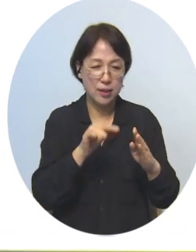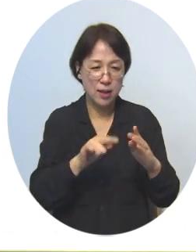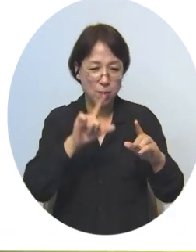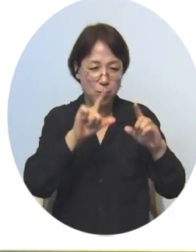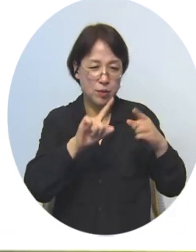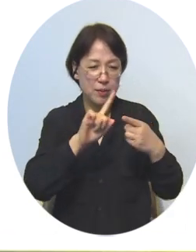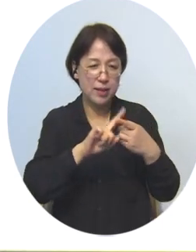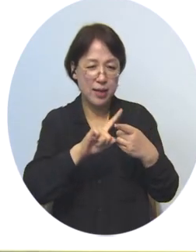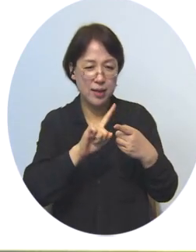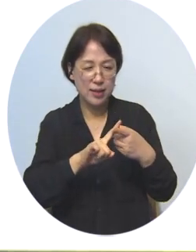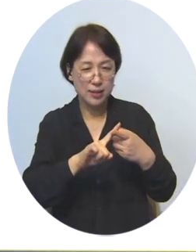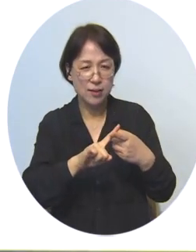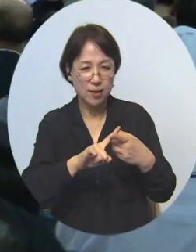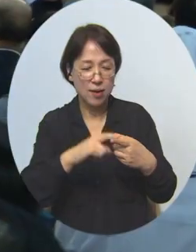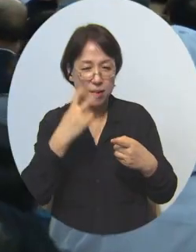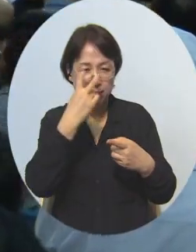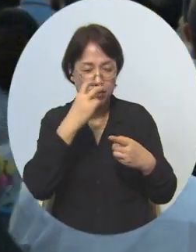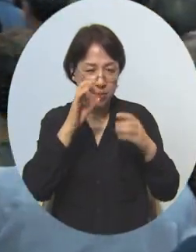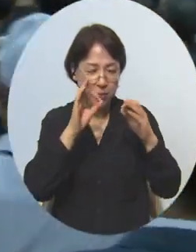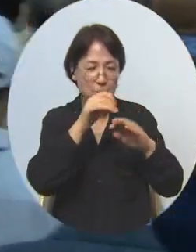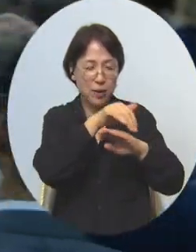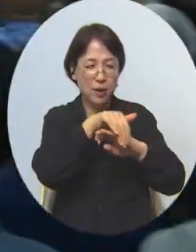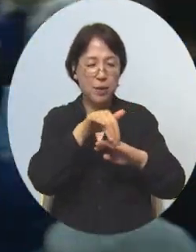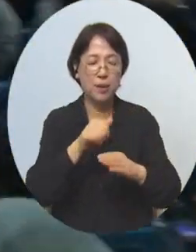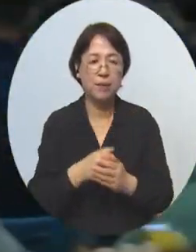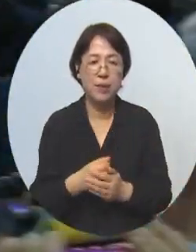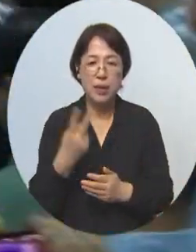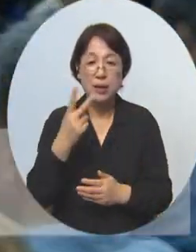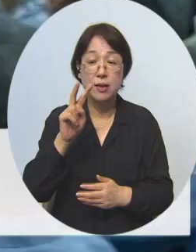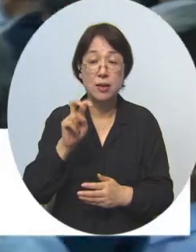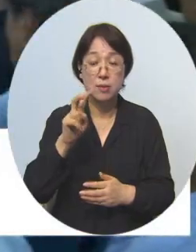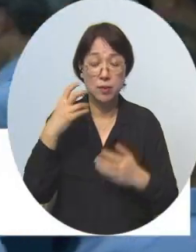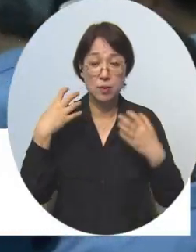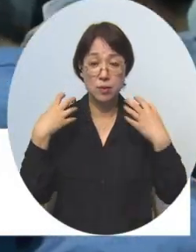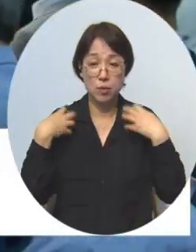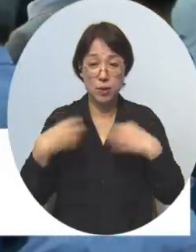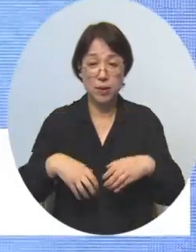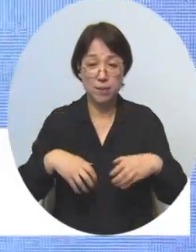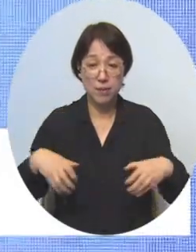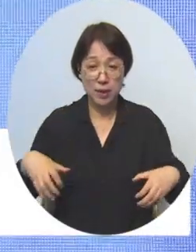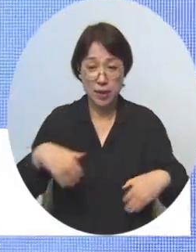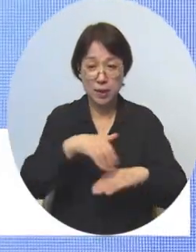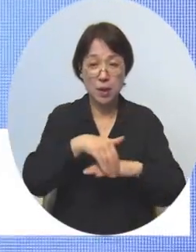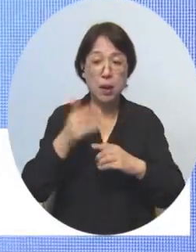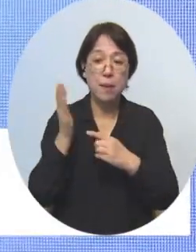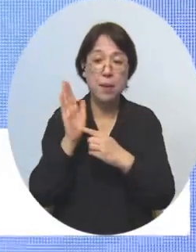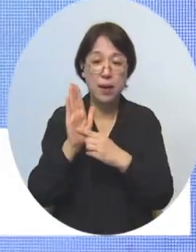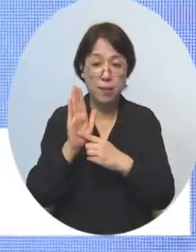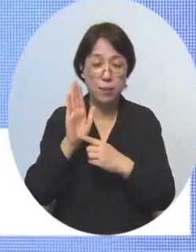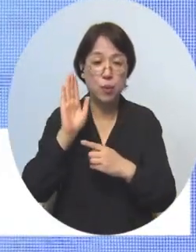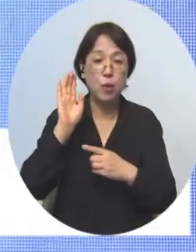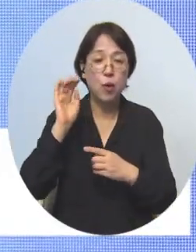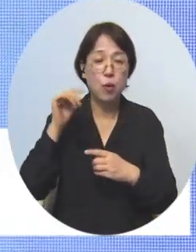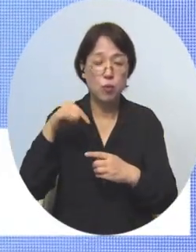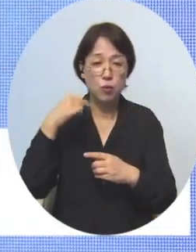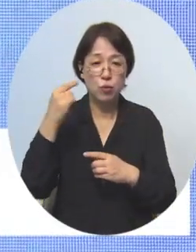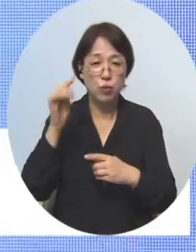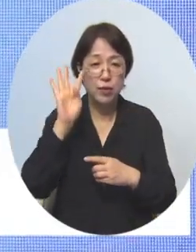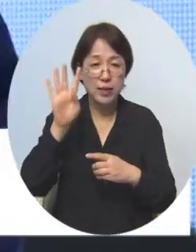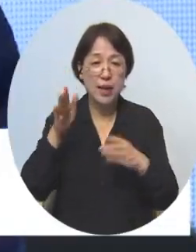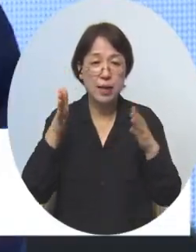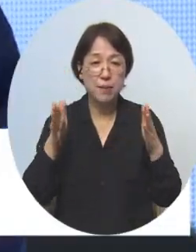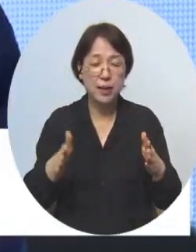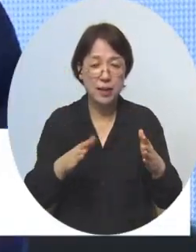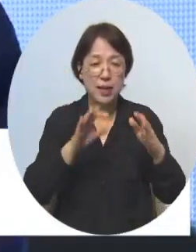않고 지켜볼 예정입니다. 지난 2022년 정부의 담대한 구상 발표 이후 4일 만에 김여정 노동당